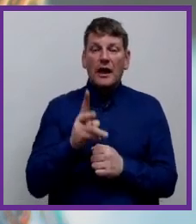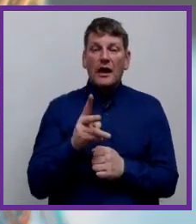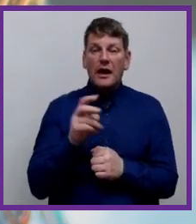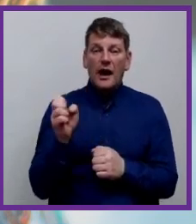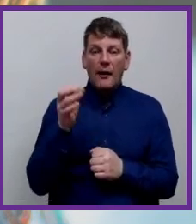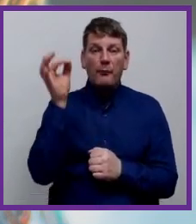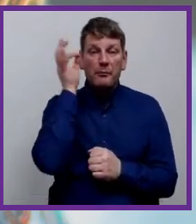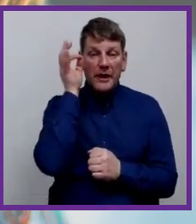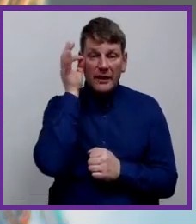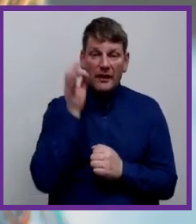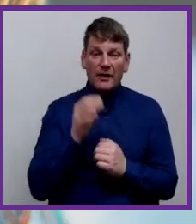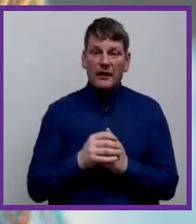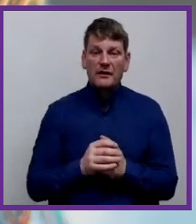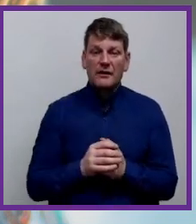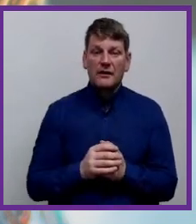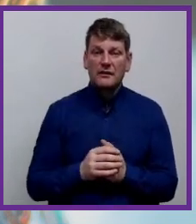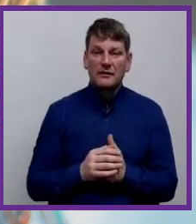minēja